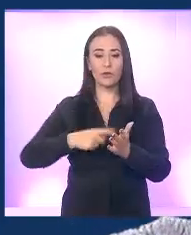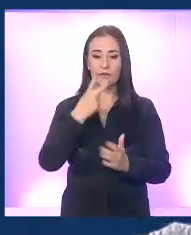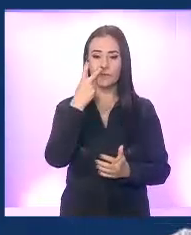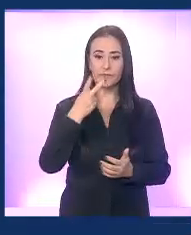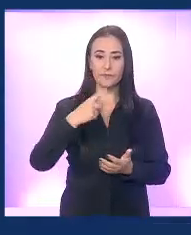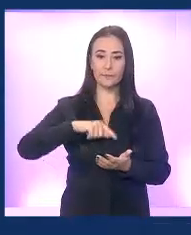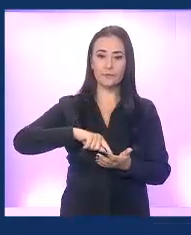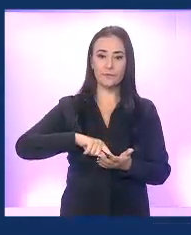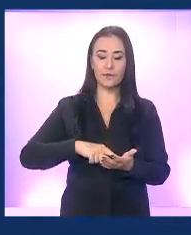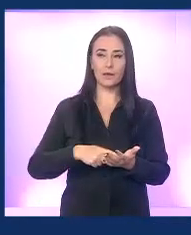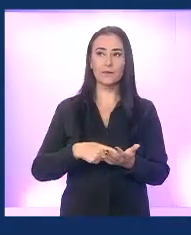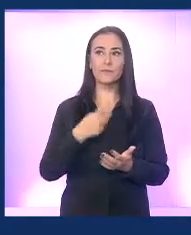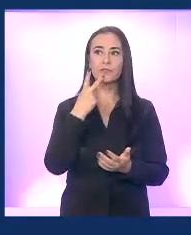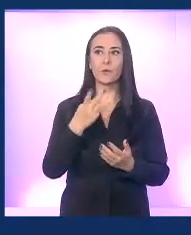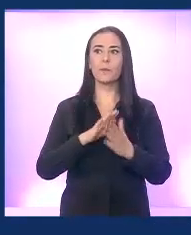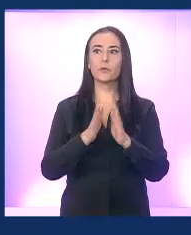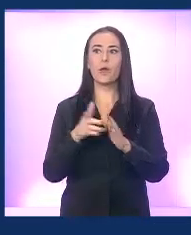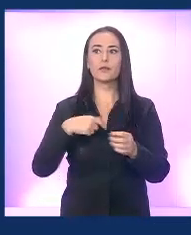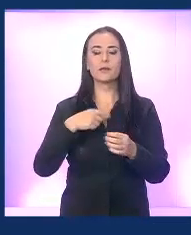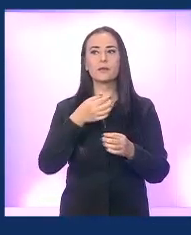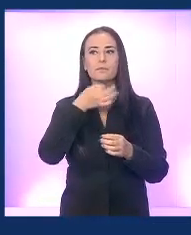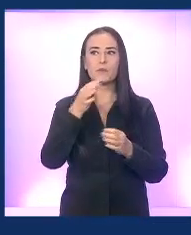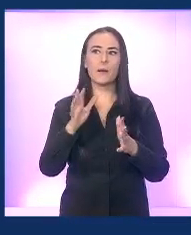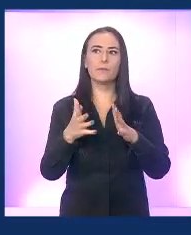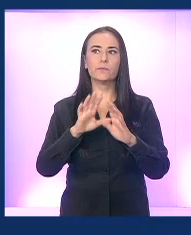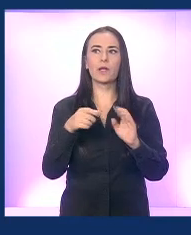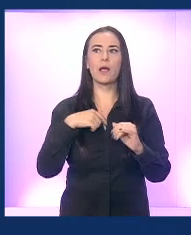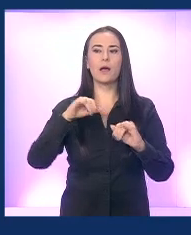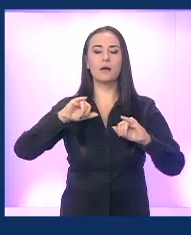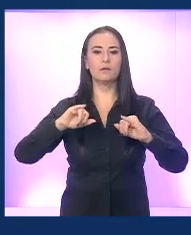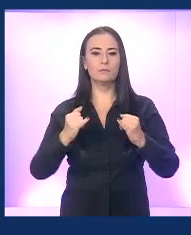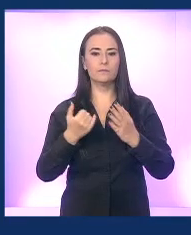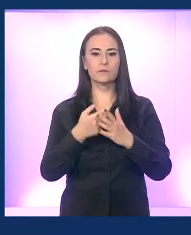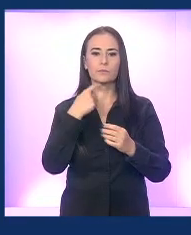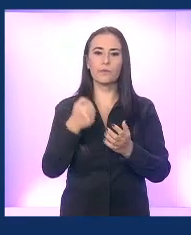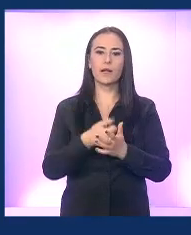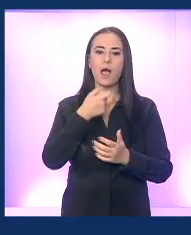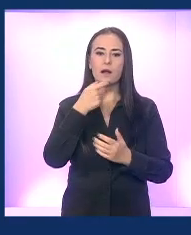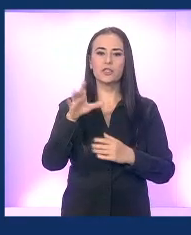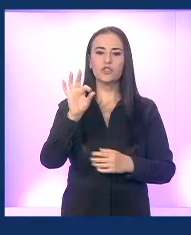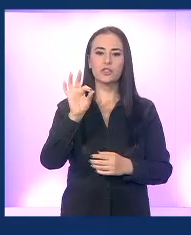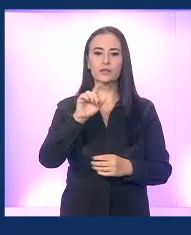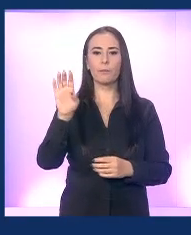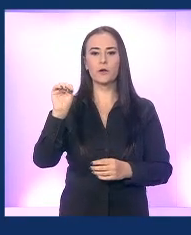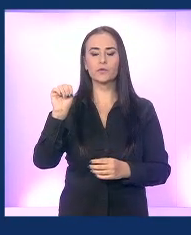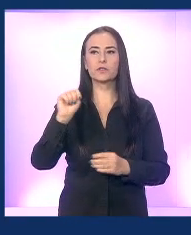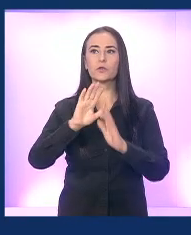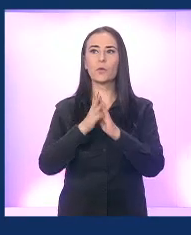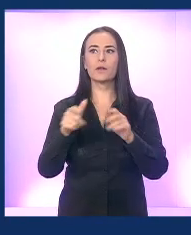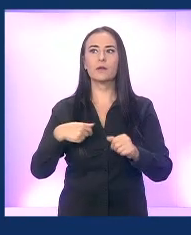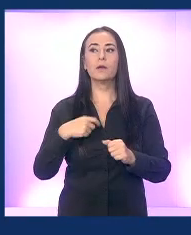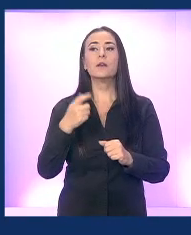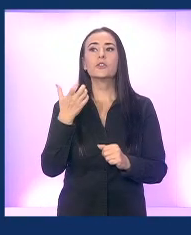anumite linii feroviare foarte circulate, astfel încât viteza să crească de la un 50-40 la oră cât este acum